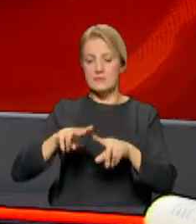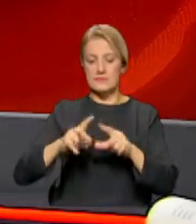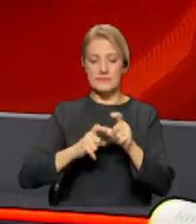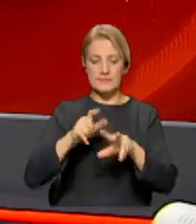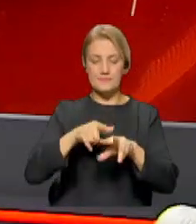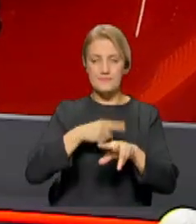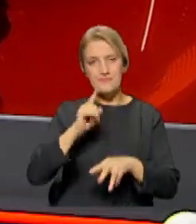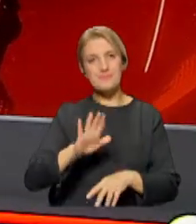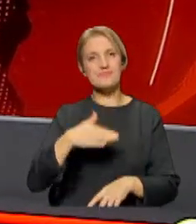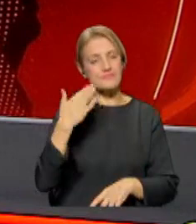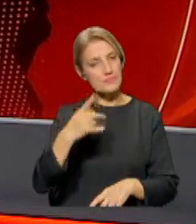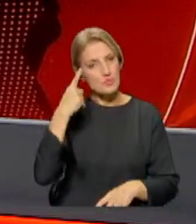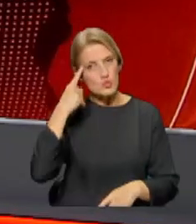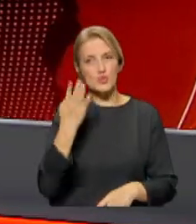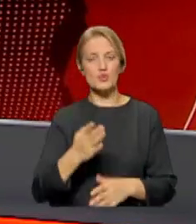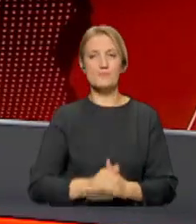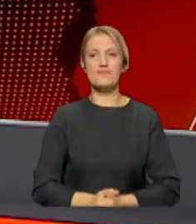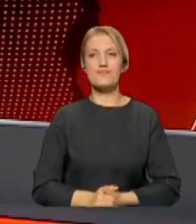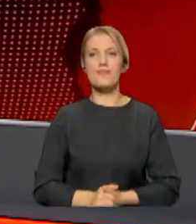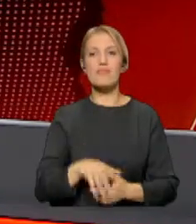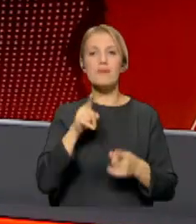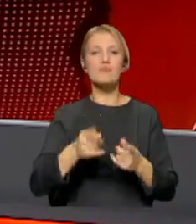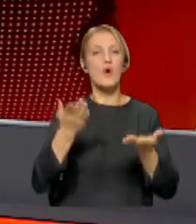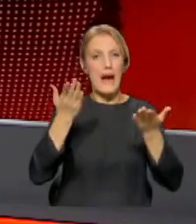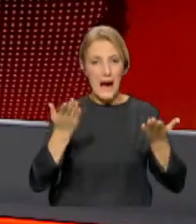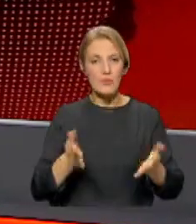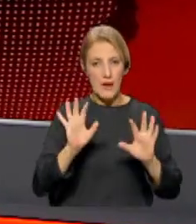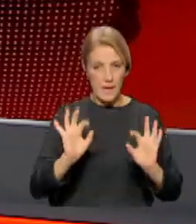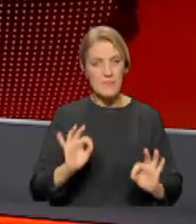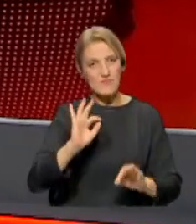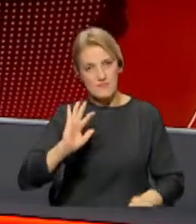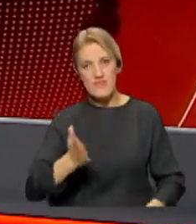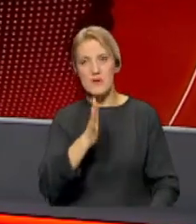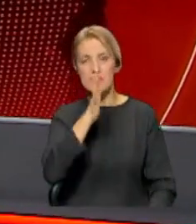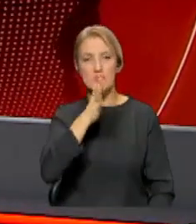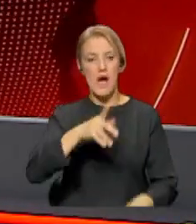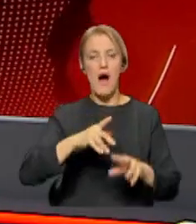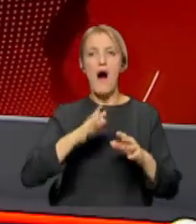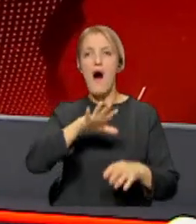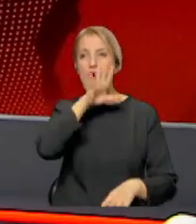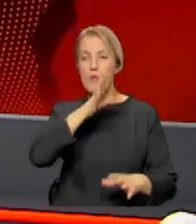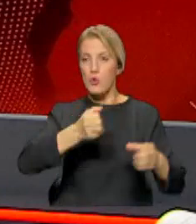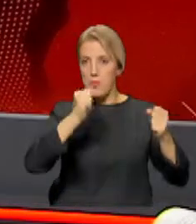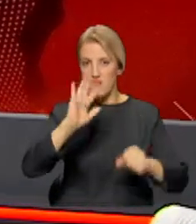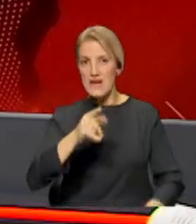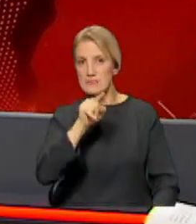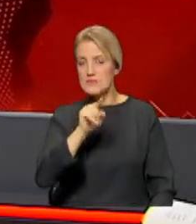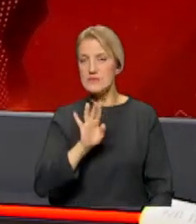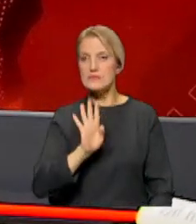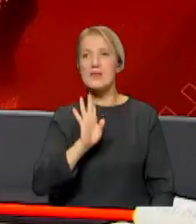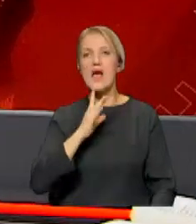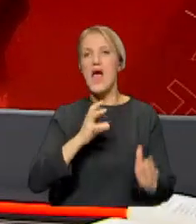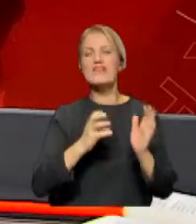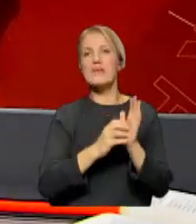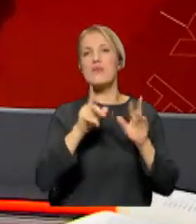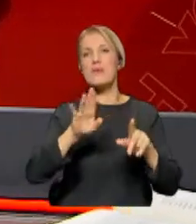bak hayata başka türlü oturuyor böyle baktığınız zaman bunu kabul edebilir misiniz vazgeçebilir misiniz yani avrupa kupalarında Sen bu özet etmeye